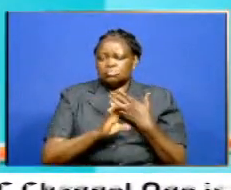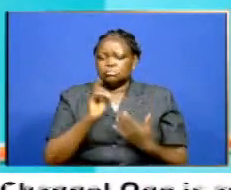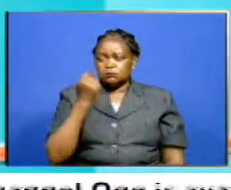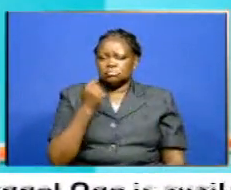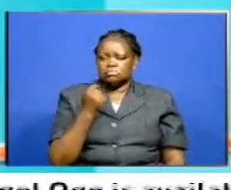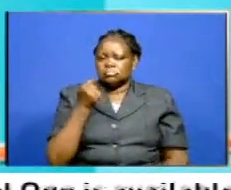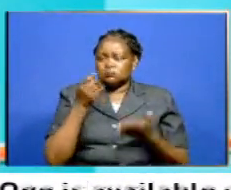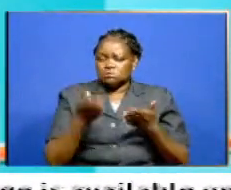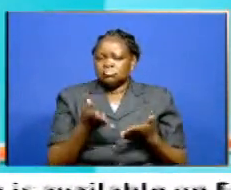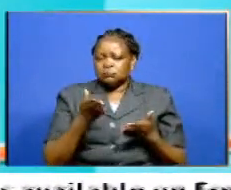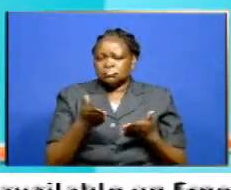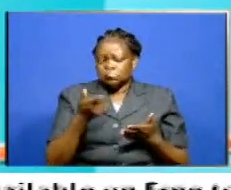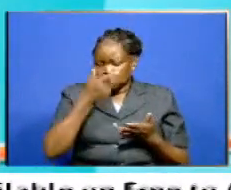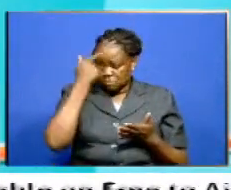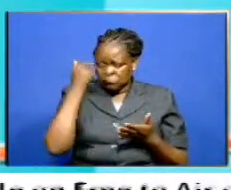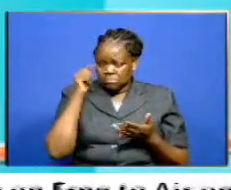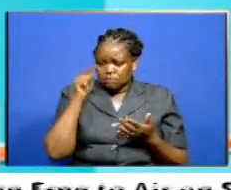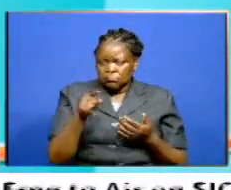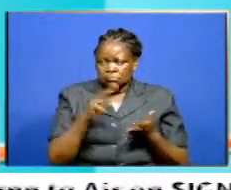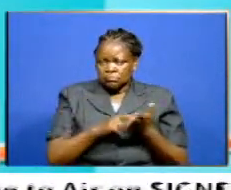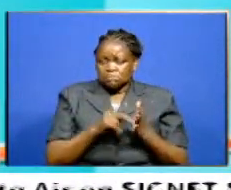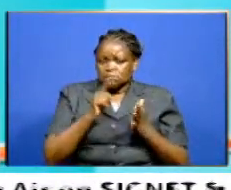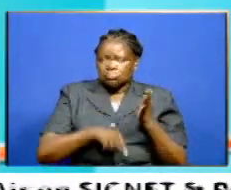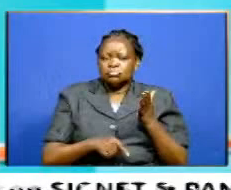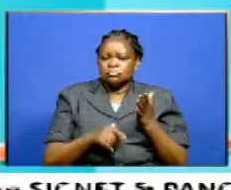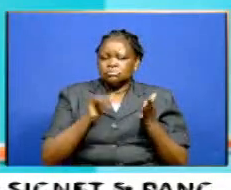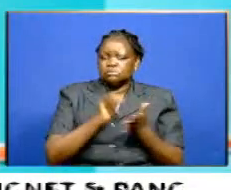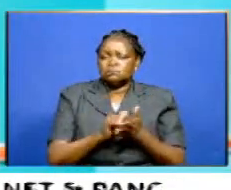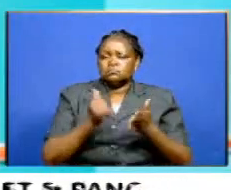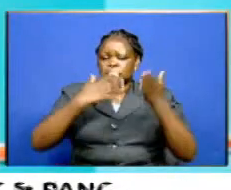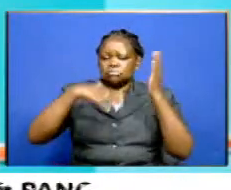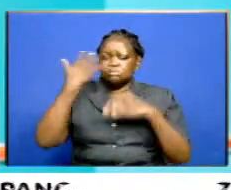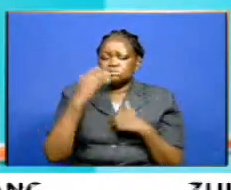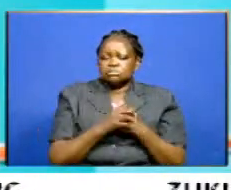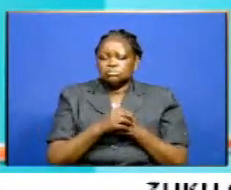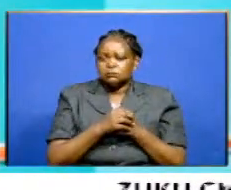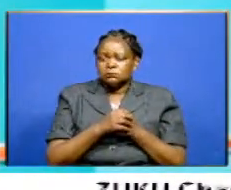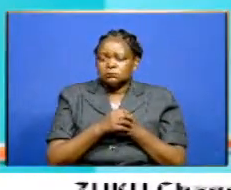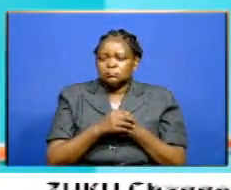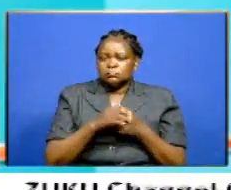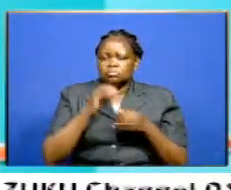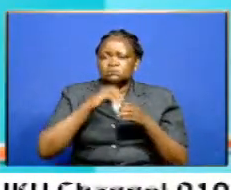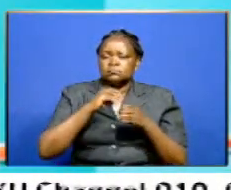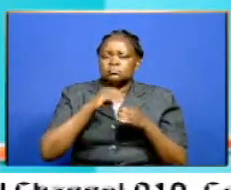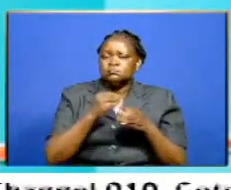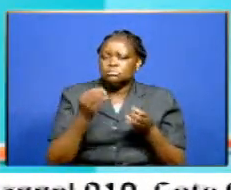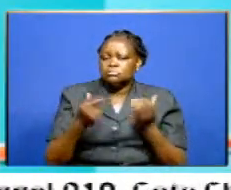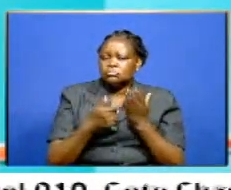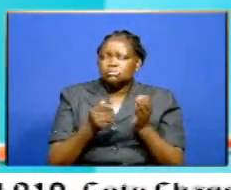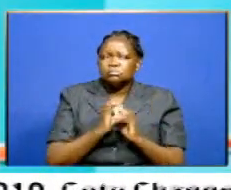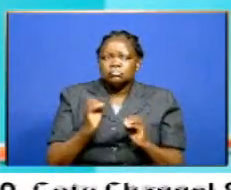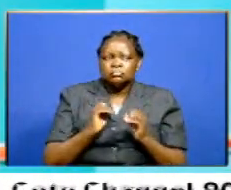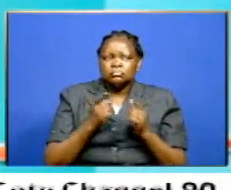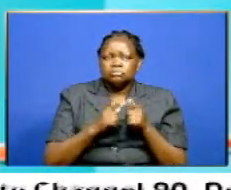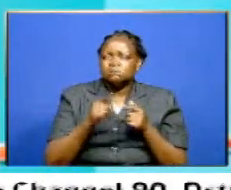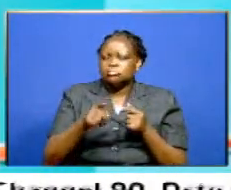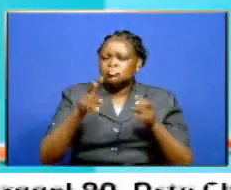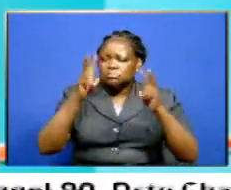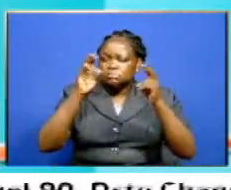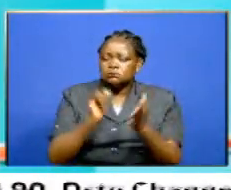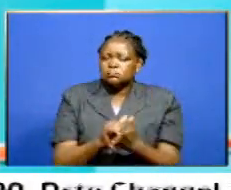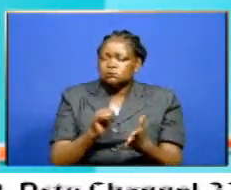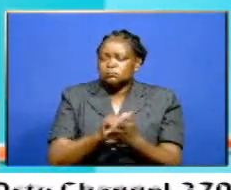kwa wakati huu, kwa sababu hiyo inamaanisha kwamba vyuo vyetu havijawekeza katika teknolojia. Na hilo ndilo swala